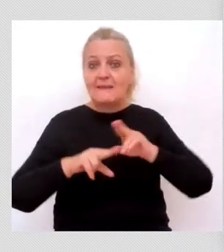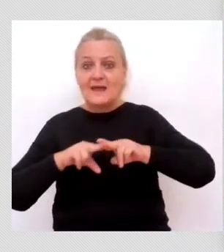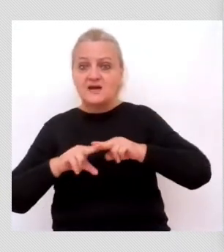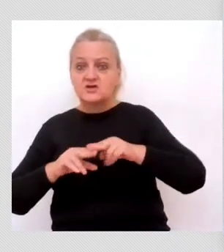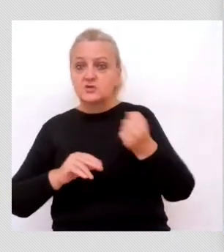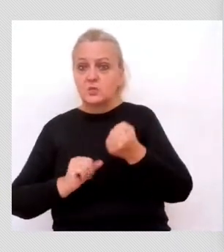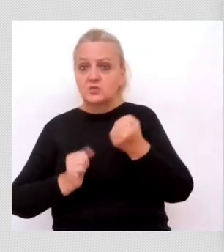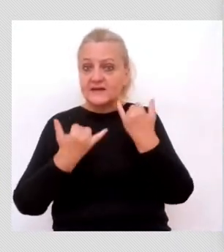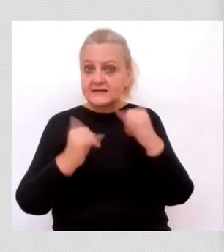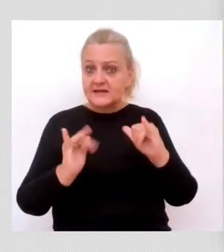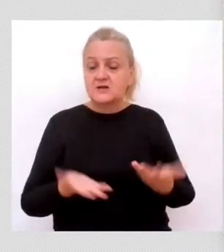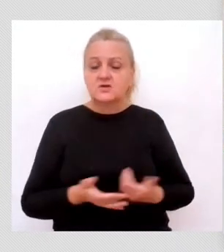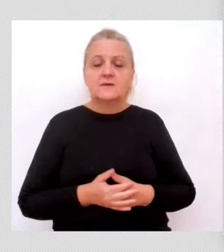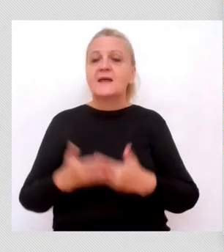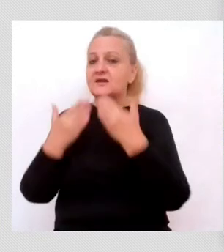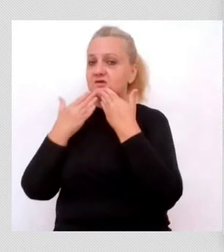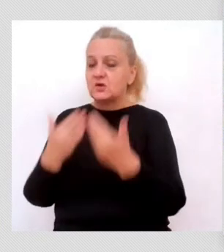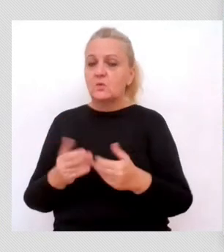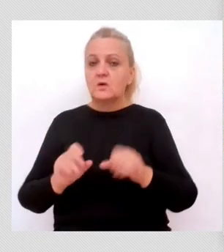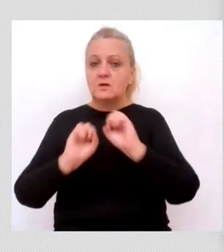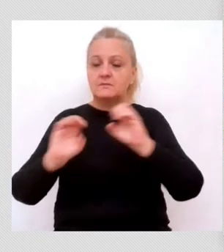zastosować. Dziękuję.